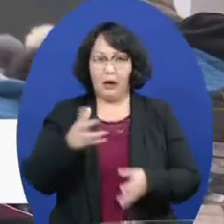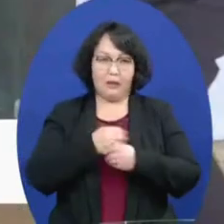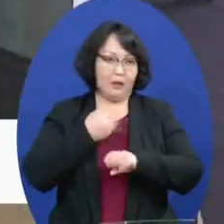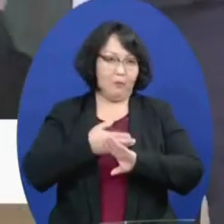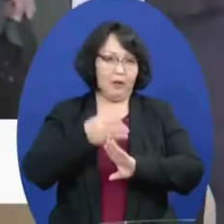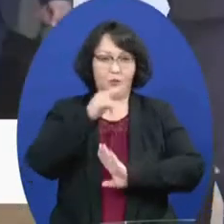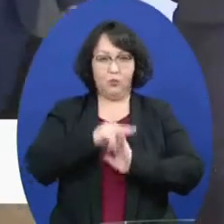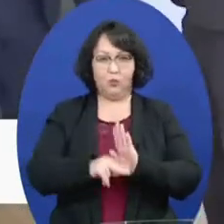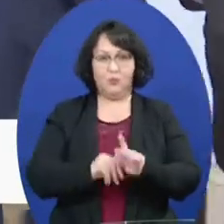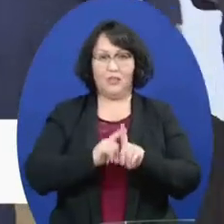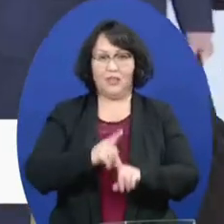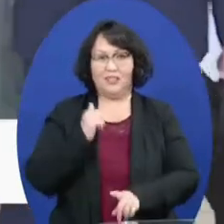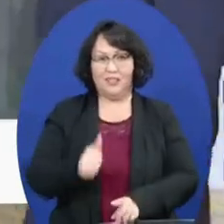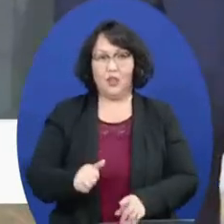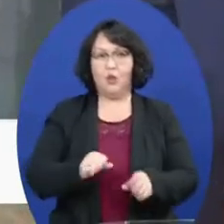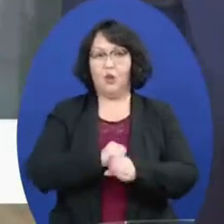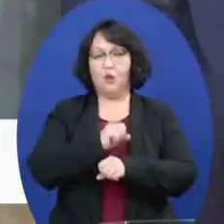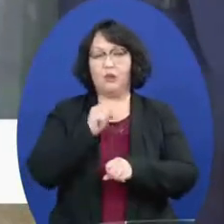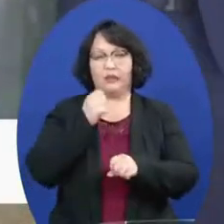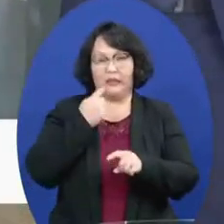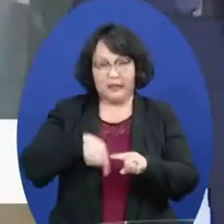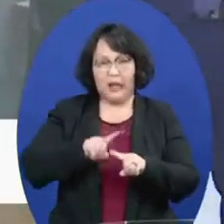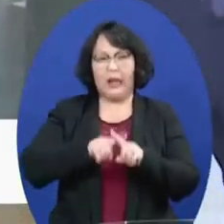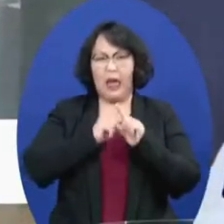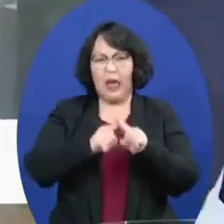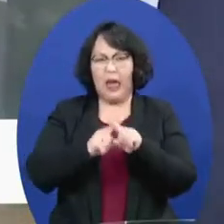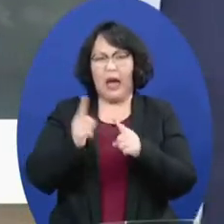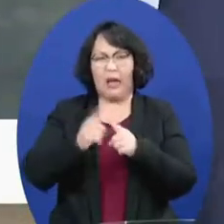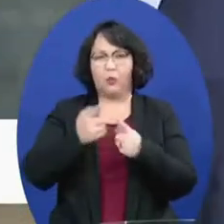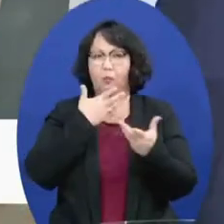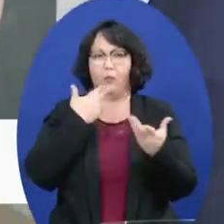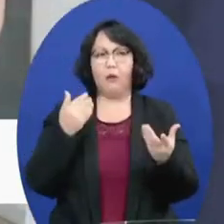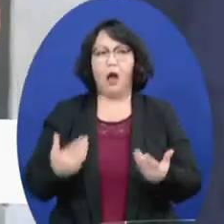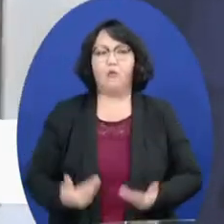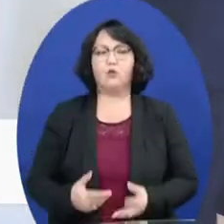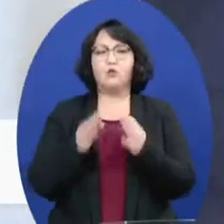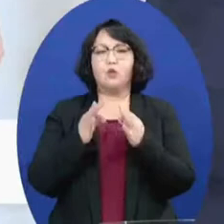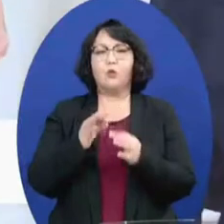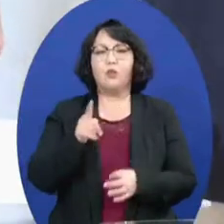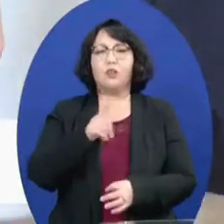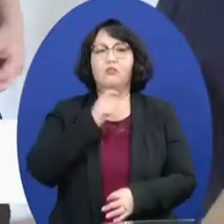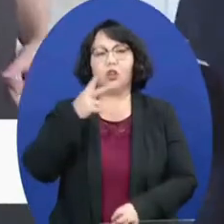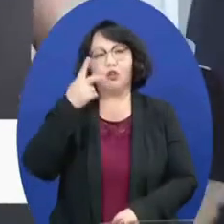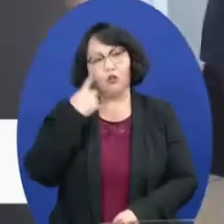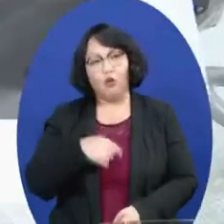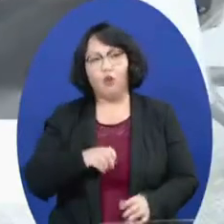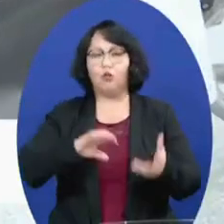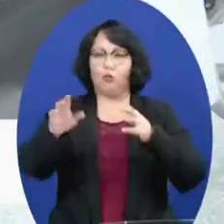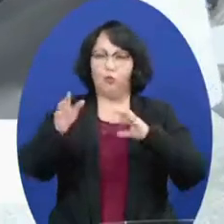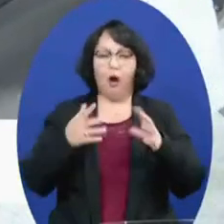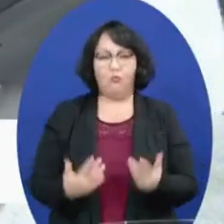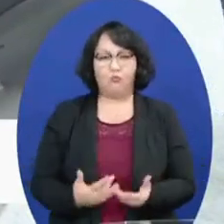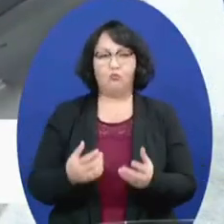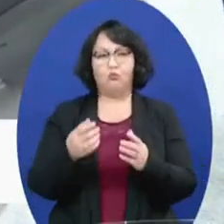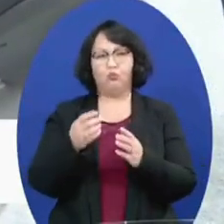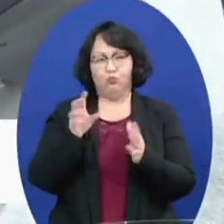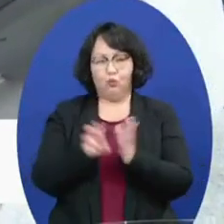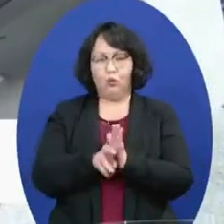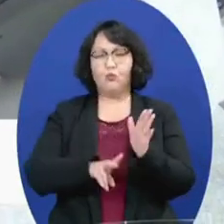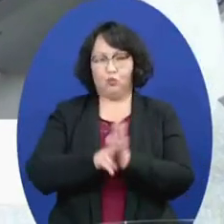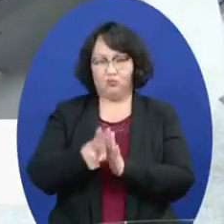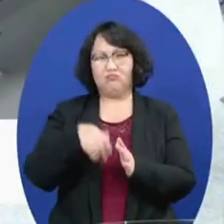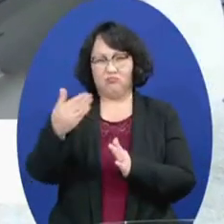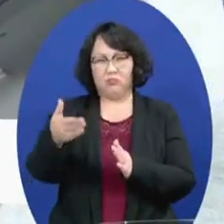хамгааллын дэглэмээ барьвал хөл хорой тогтоохгүй амьдралын ердийн хэмнэл рүүгээ шилжих боломжтойг ерөнхий сайд хэлсэн юм. Эрсдэлтэй ийм үед халдвар